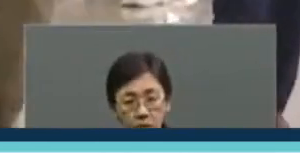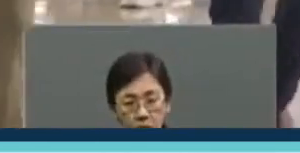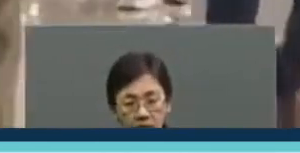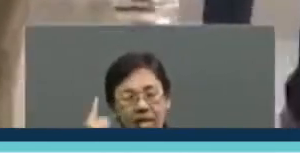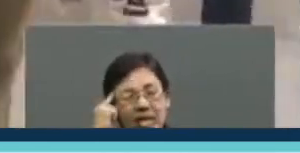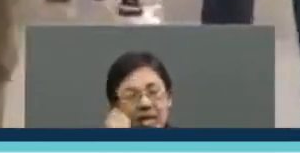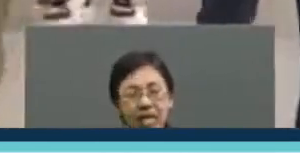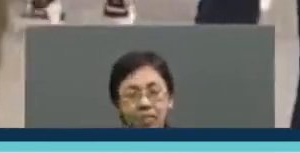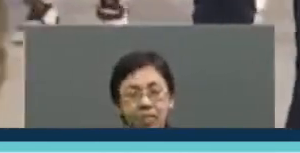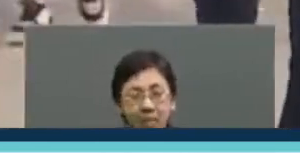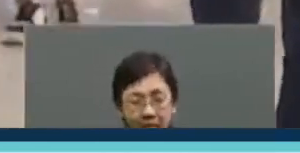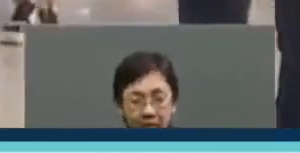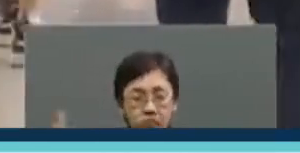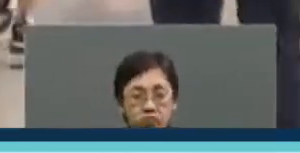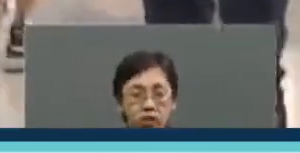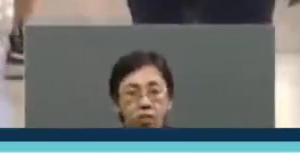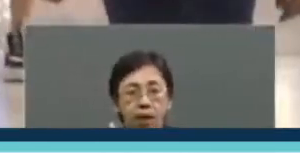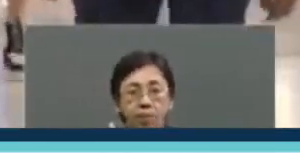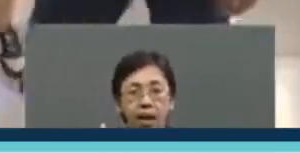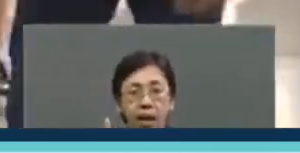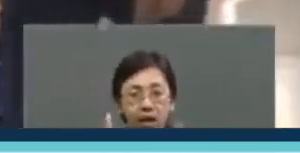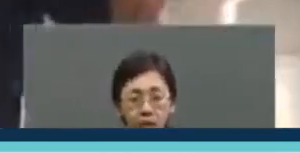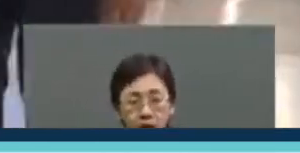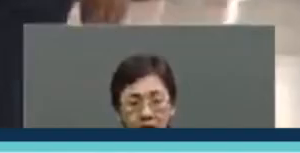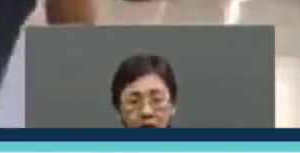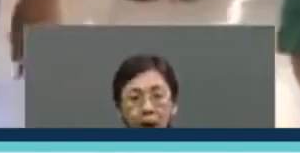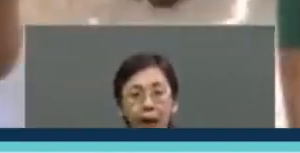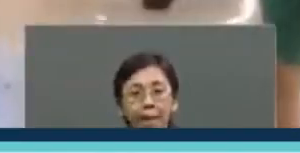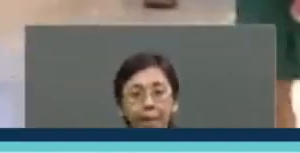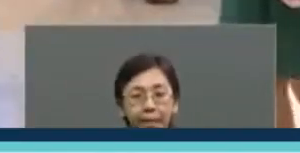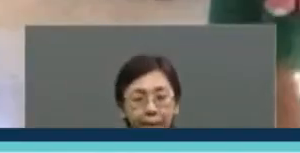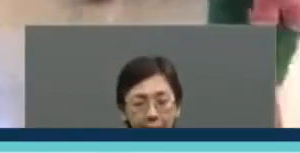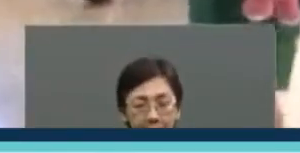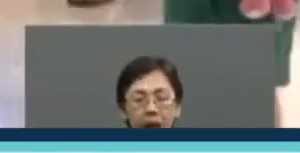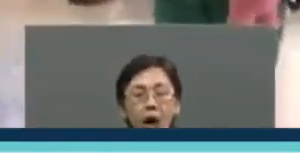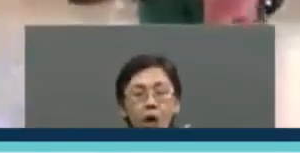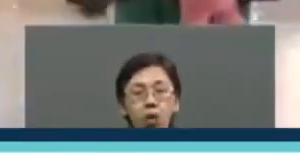การค้าทวิภาคีกัญญากรครุฑวงศ์รายงาน